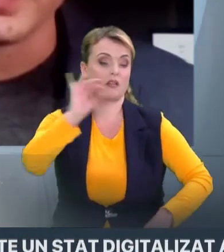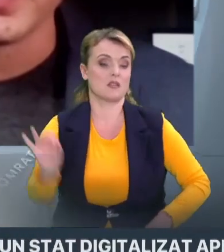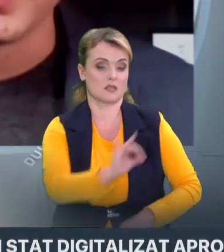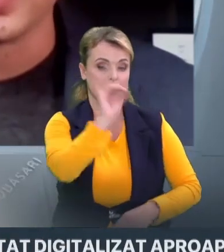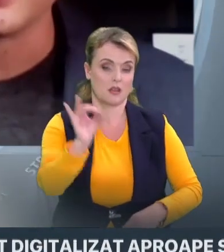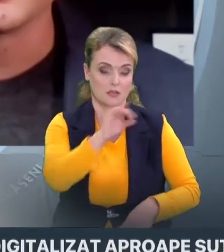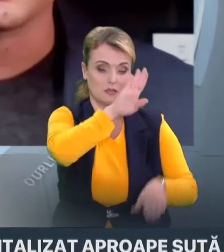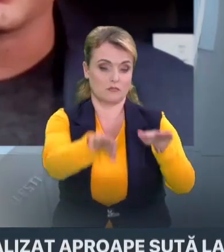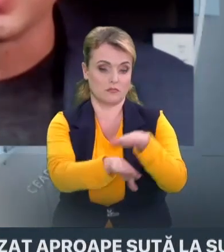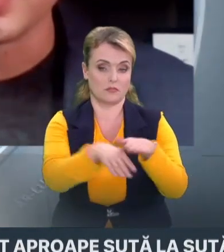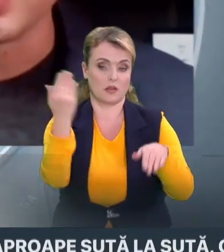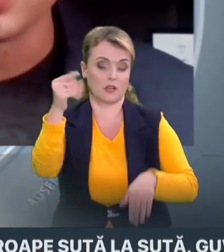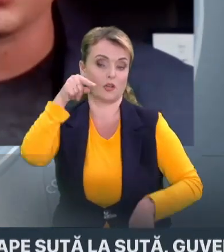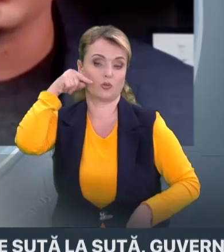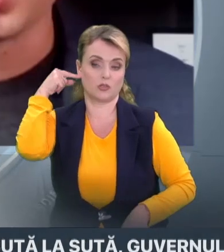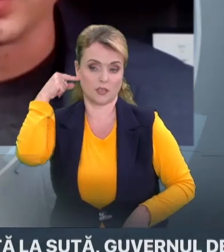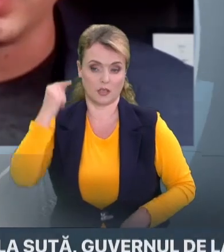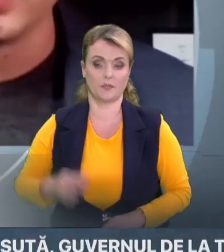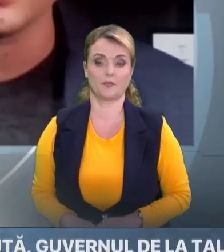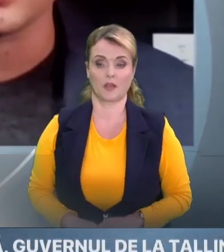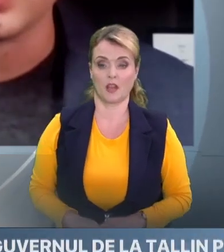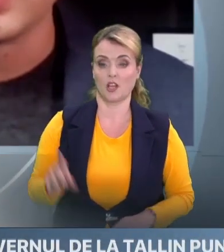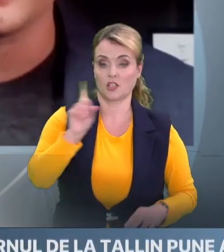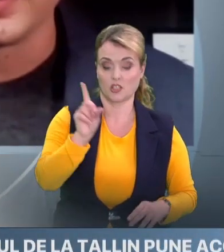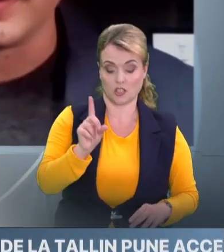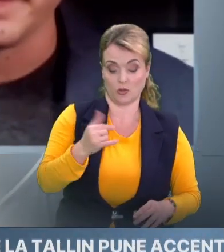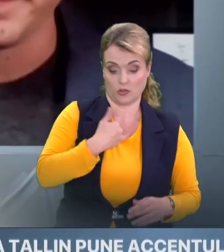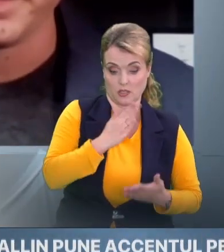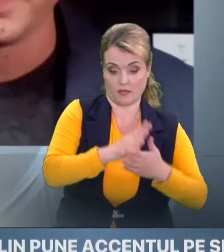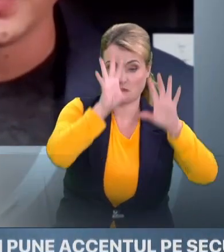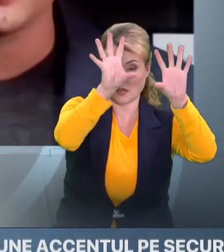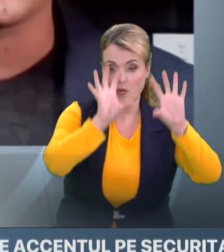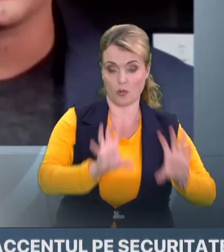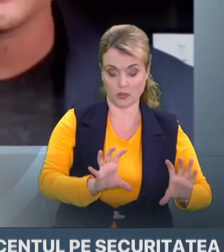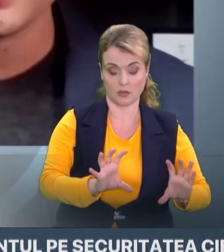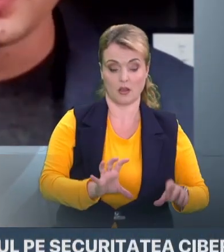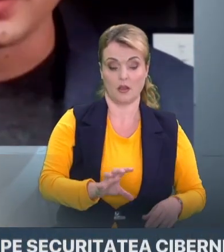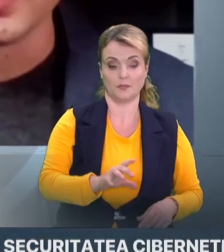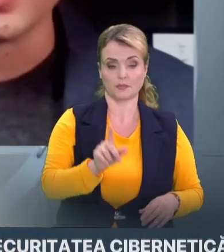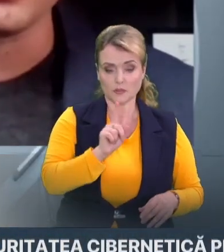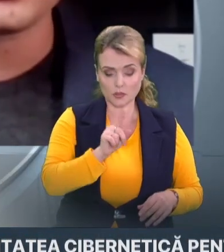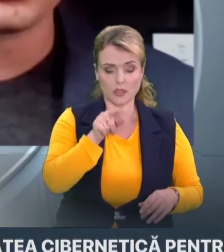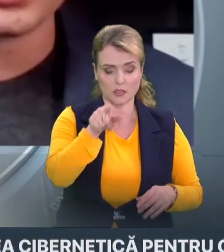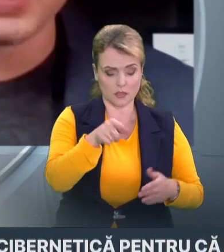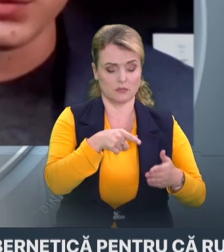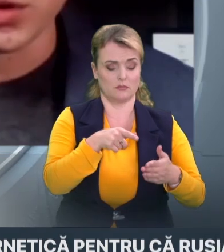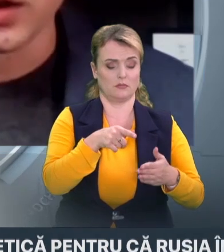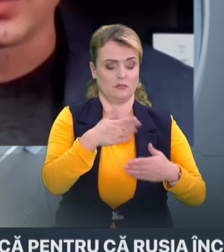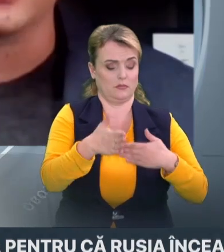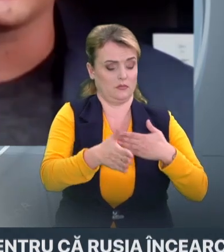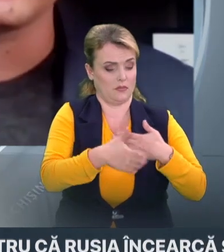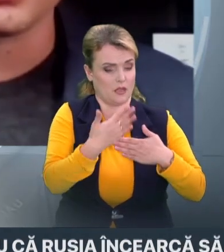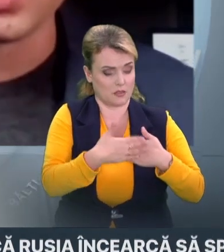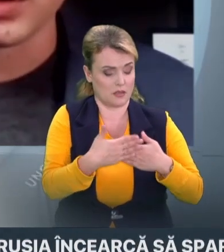Ruse. Iar asta se penalizează cu pușcărie la ani grei. Și ei trebuie să înțeleagă că dacă nu se vor duce benevol